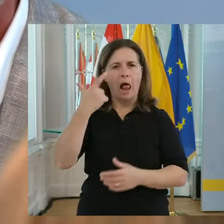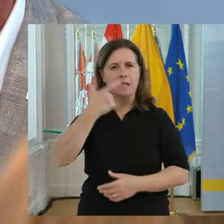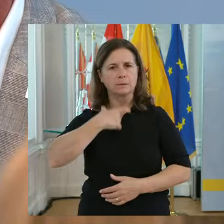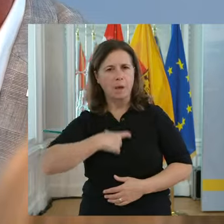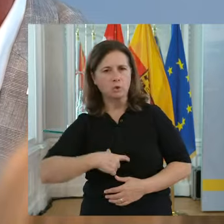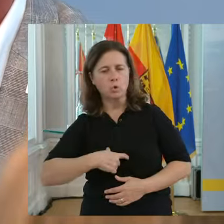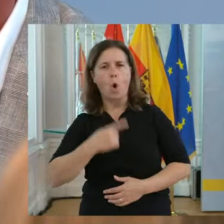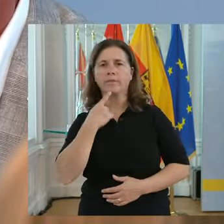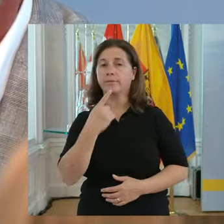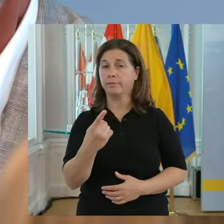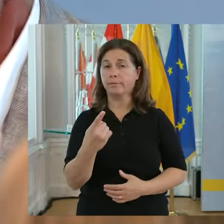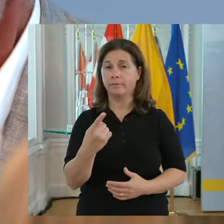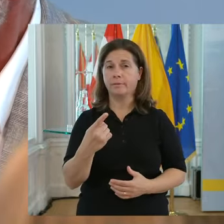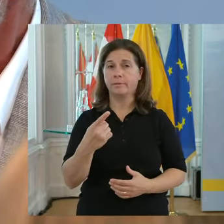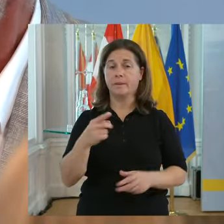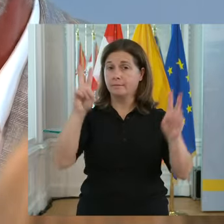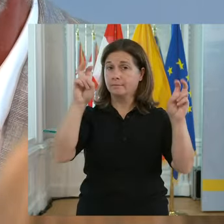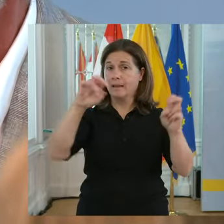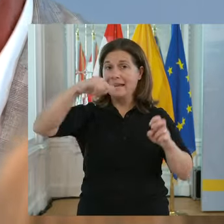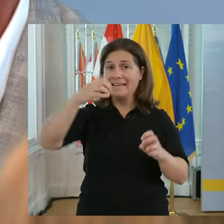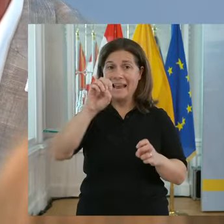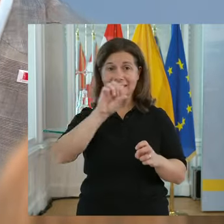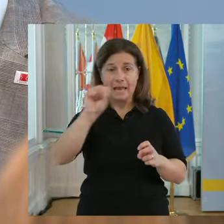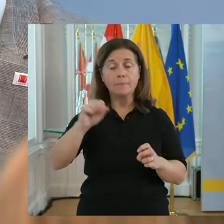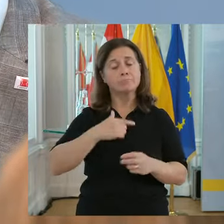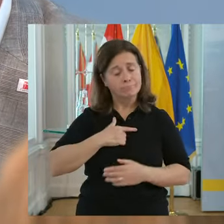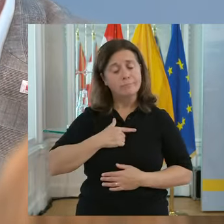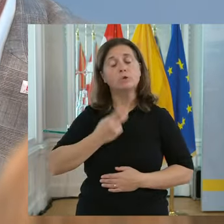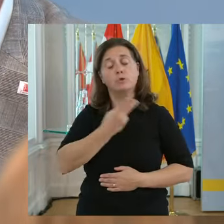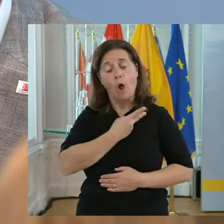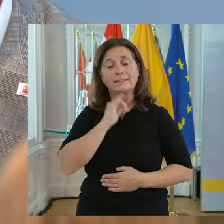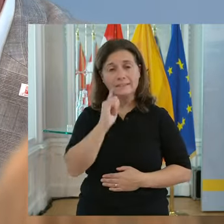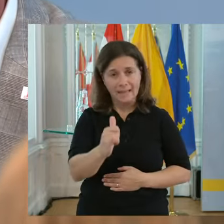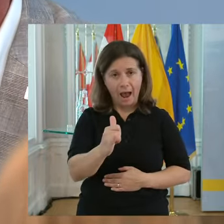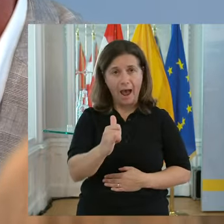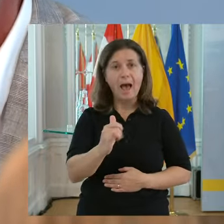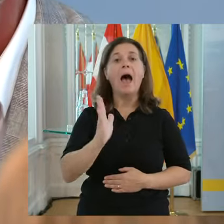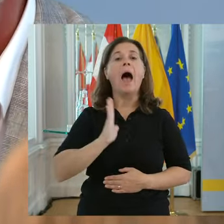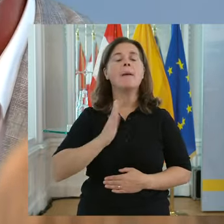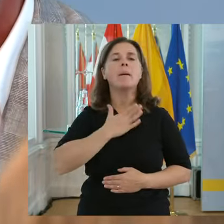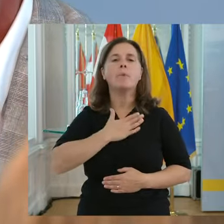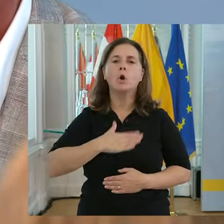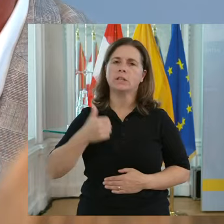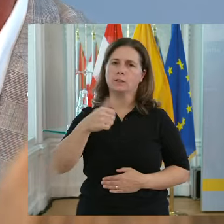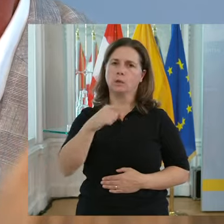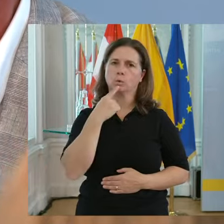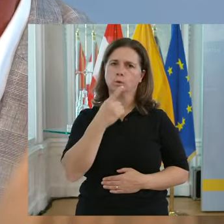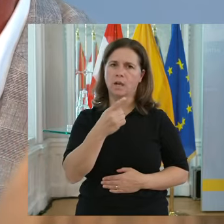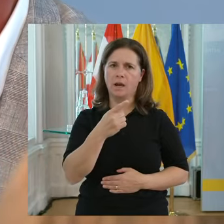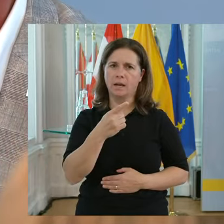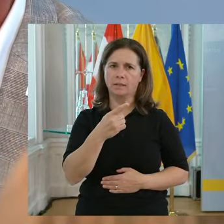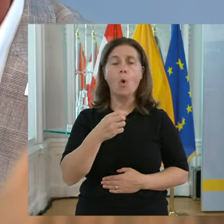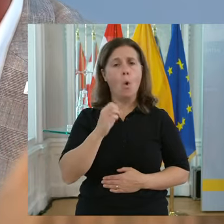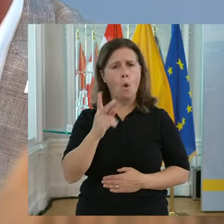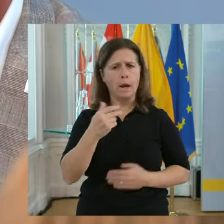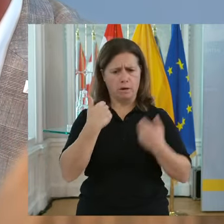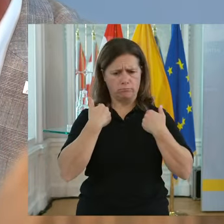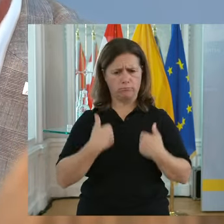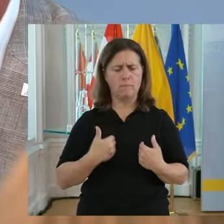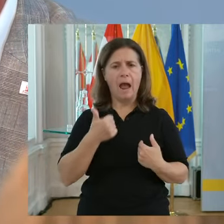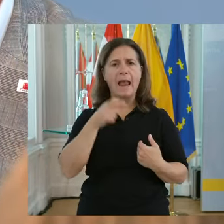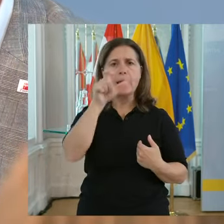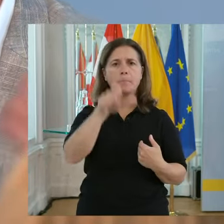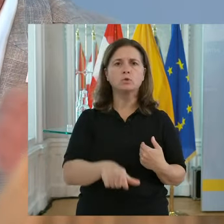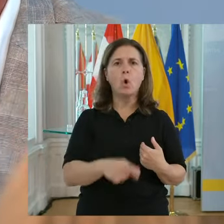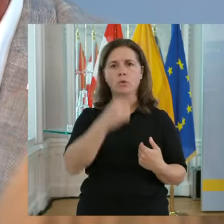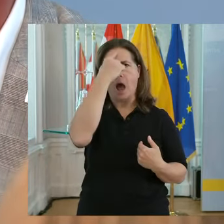genannt, fühle mich sehr geehrt, bin sehr stolz darauf, aber ich möchte einfach betonen, okay, ich bin die Person, die